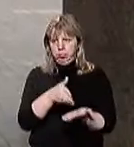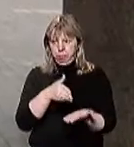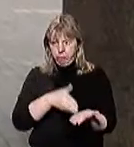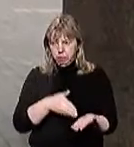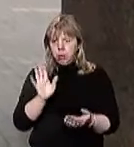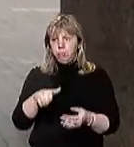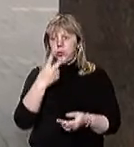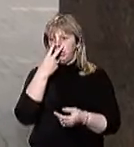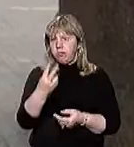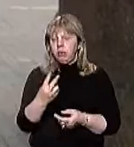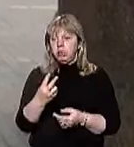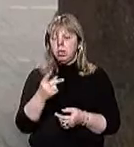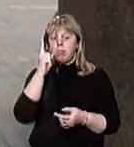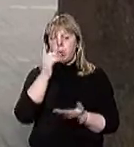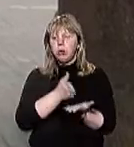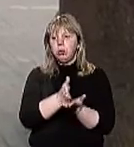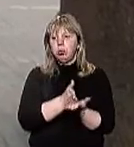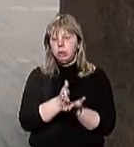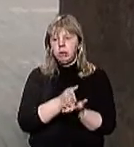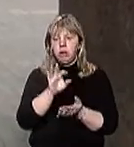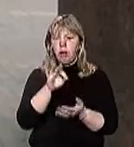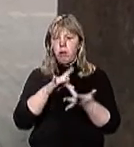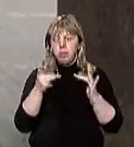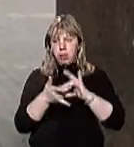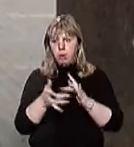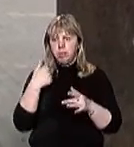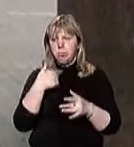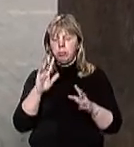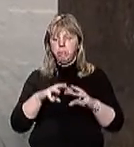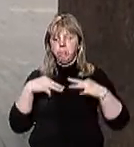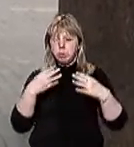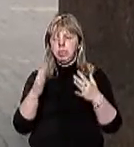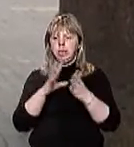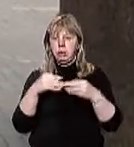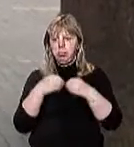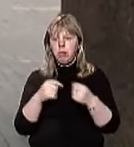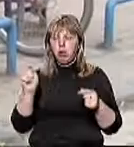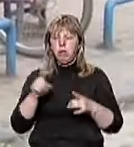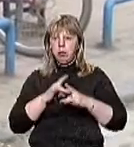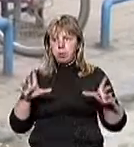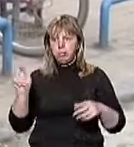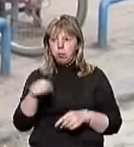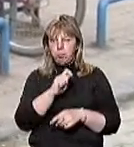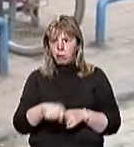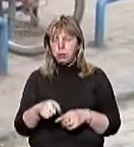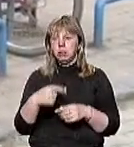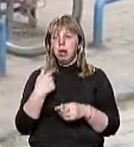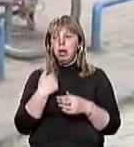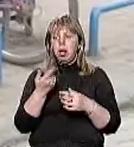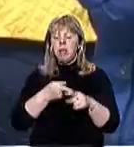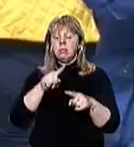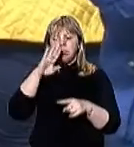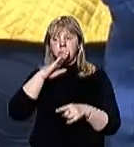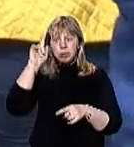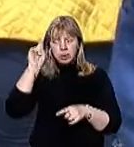Там дивитись богосвячення онлайн, сядемо з родиною, відпразднуємо Пасху. Марія Сем'єн знає про те,